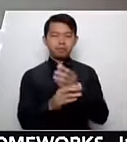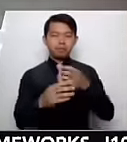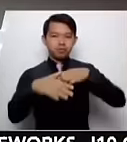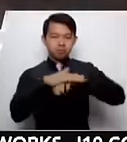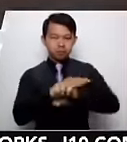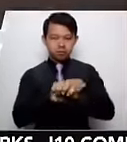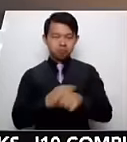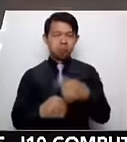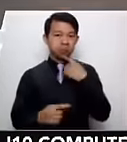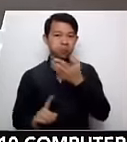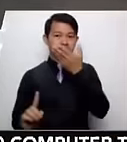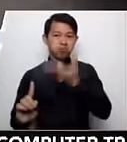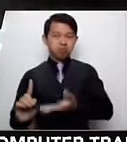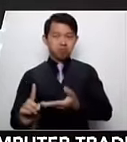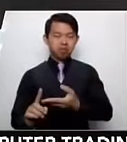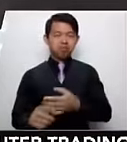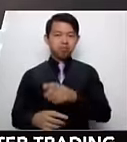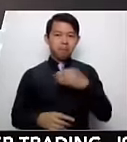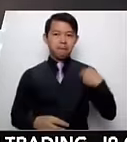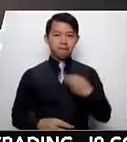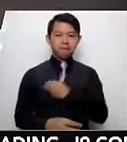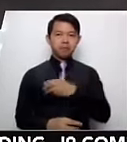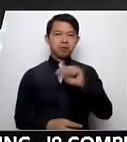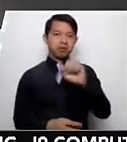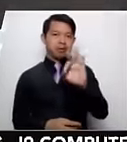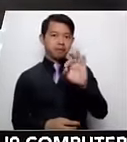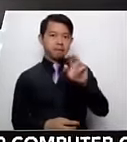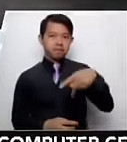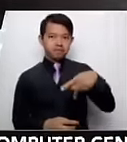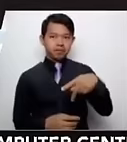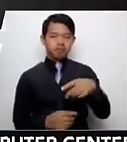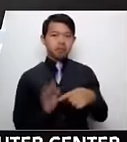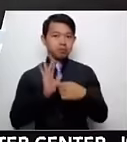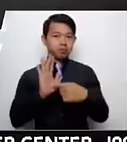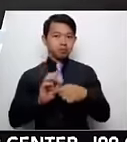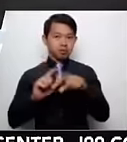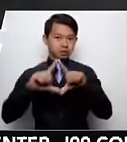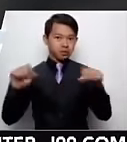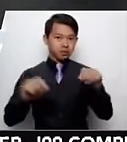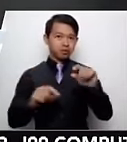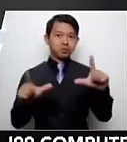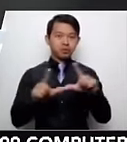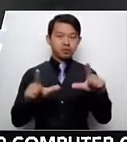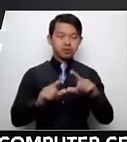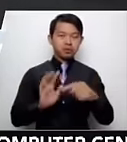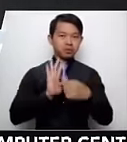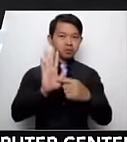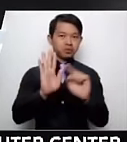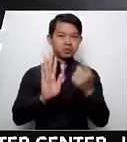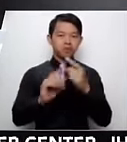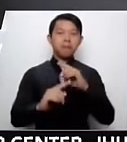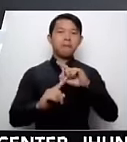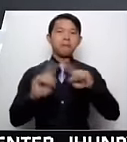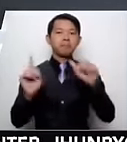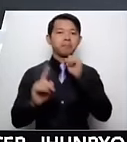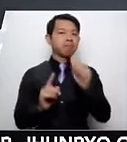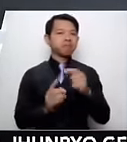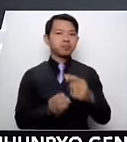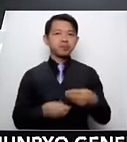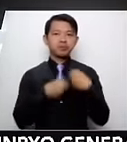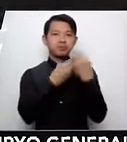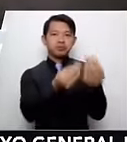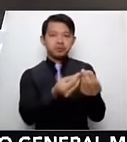Philippines. Nang hingi ng kanyang lisensya, pinakita niya lang ito pero hindi ibinigay sa mga tauhan ng Highway Patrol Group. Ayon pa sa babae, isa